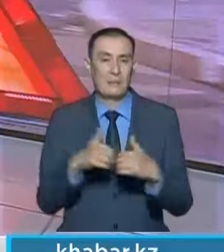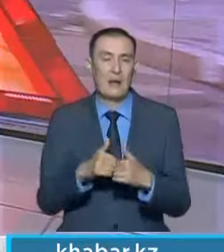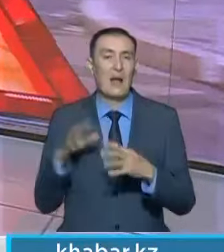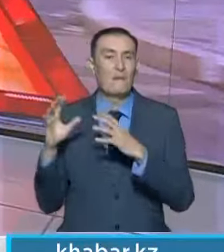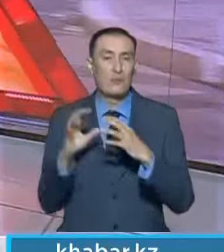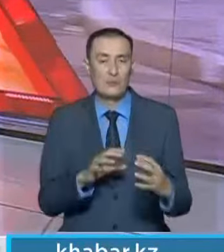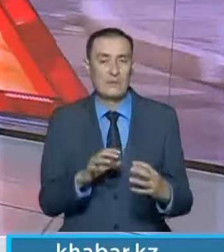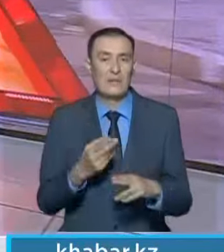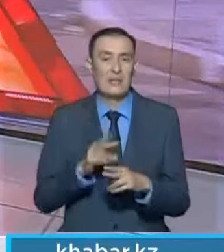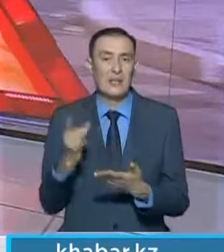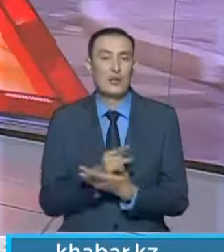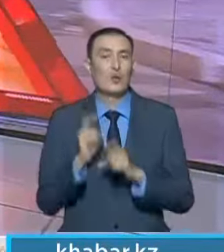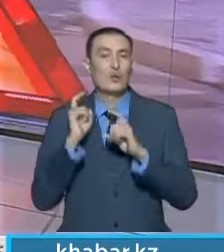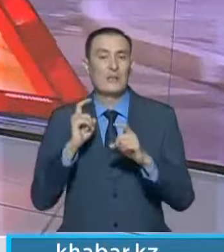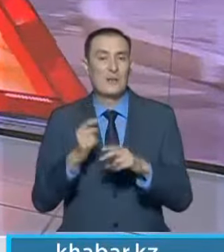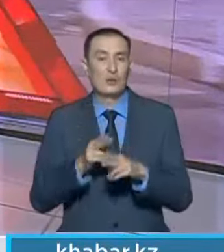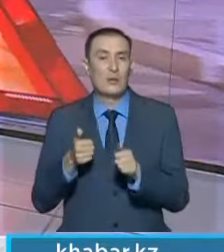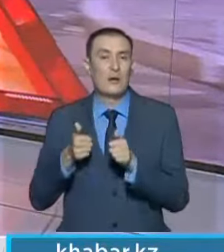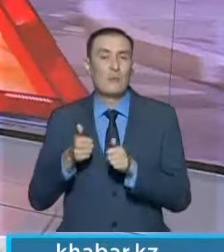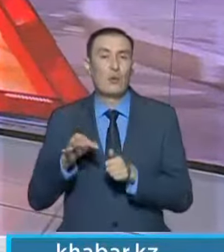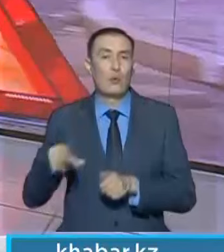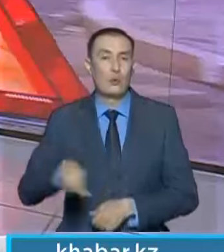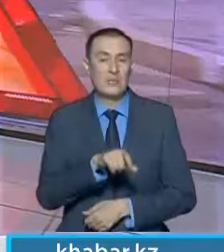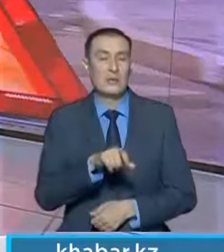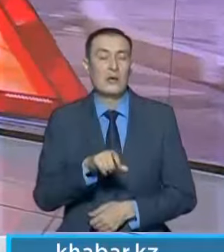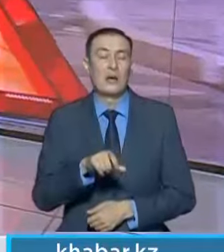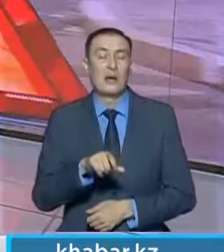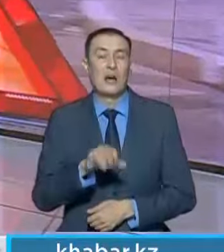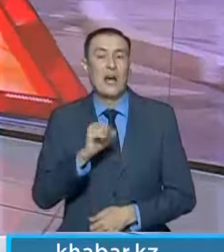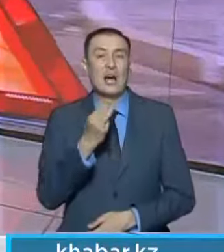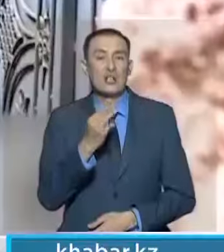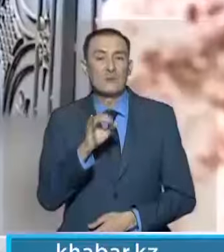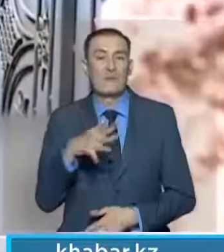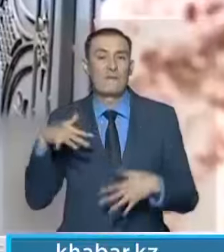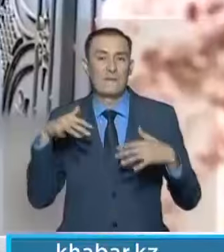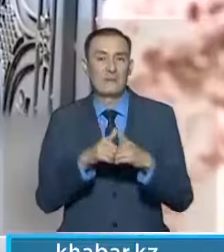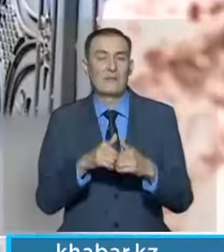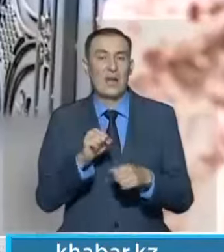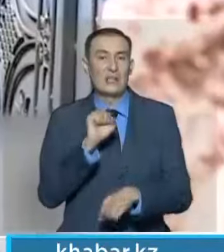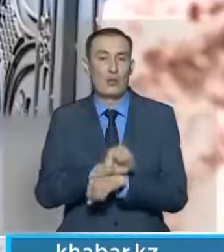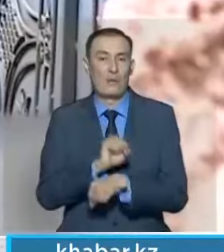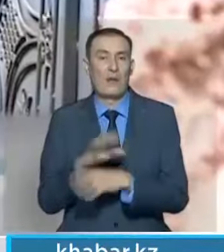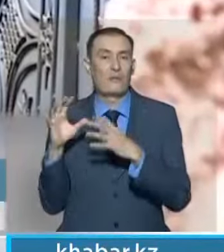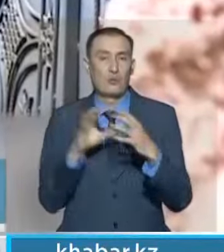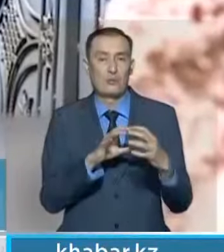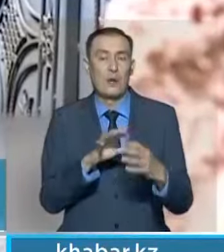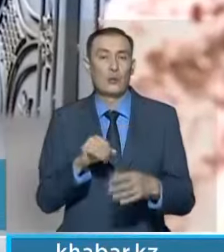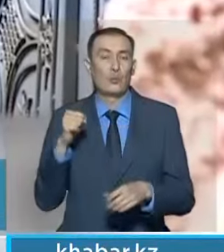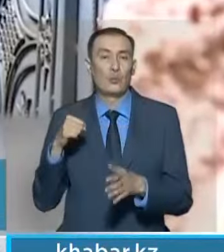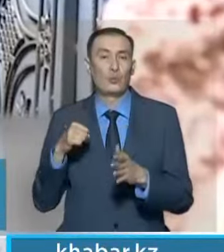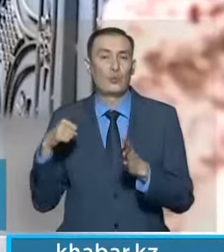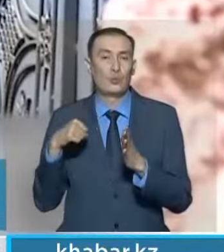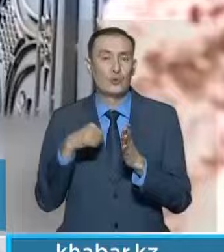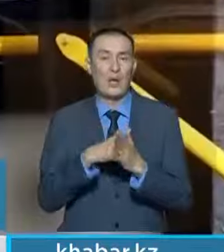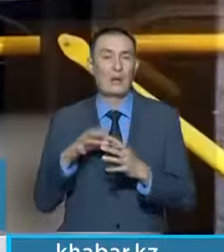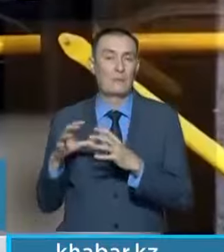участием автобуса. На этот раз грузовик, который следовал по улице Ашимова в северном направлении, врезался в стоящий на остановке автобус. От удара